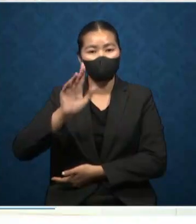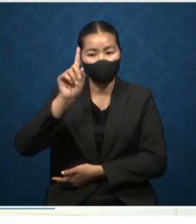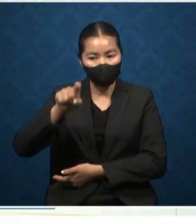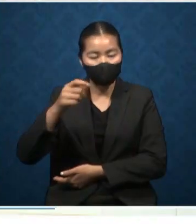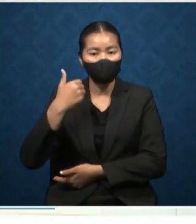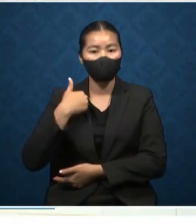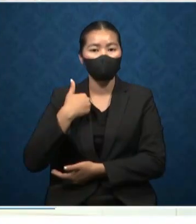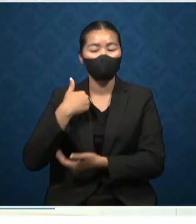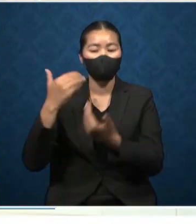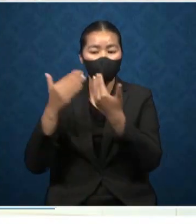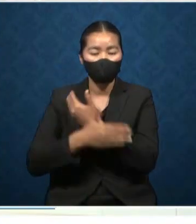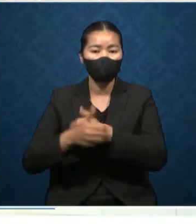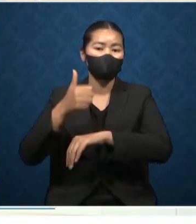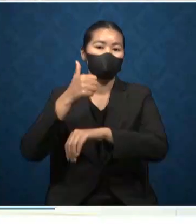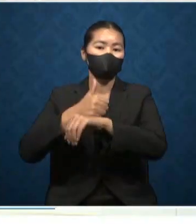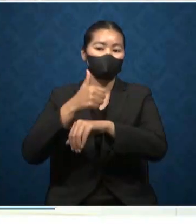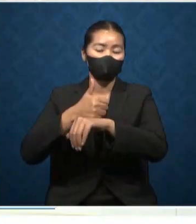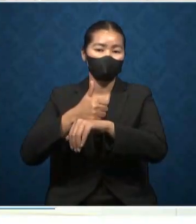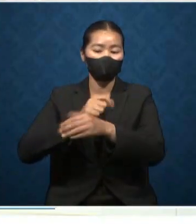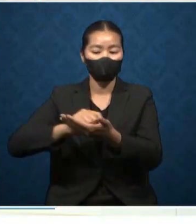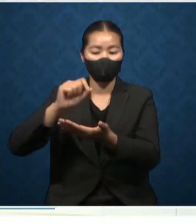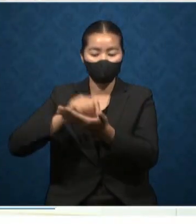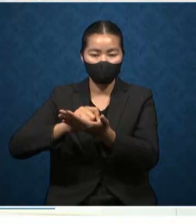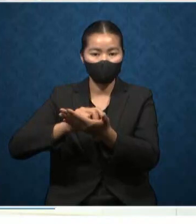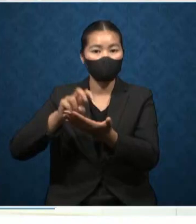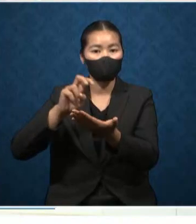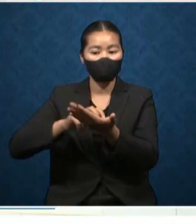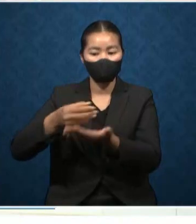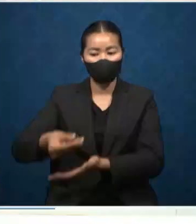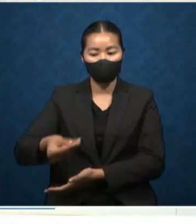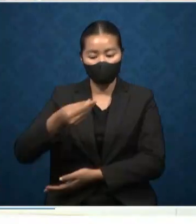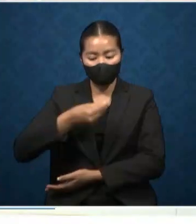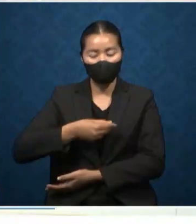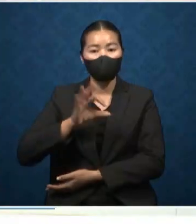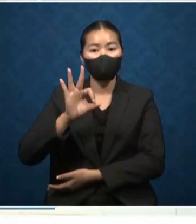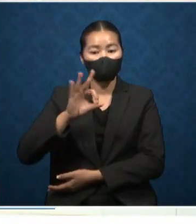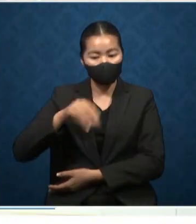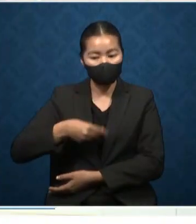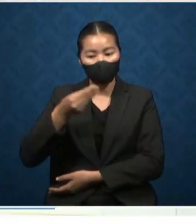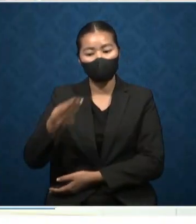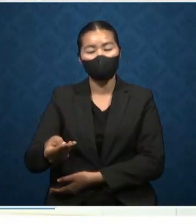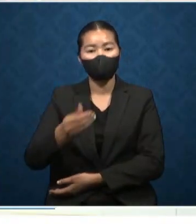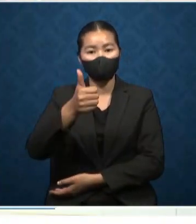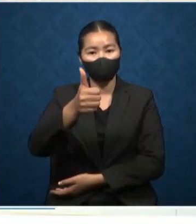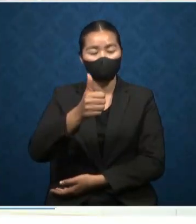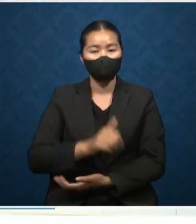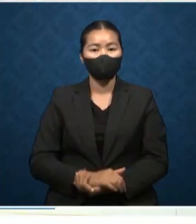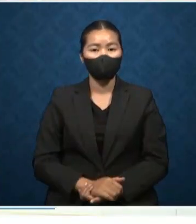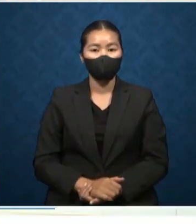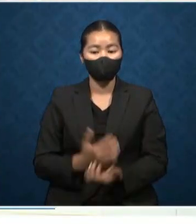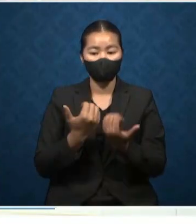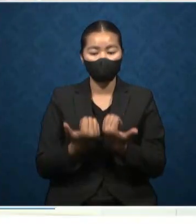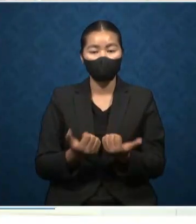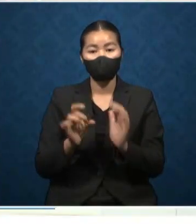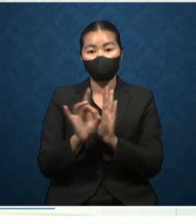ความมนใจได้ในระห่างสององคกรครับสุดท้ายนี้ครับ ผม